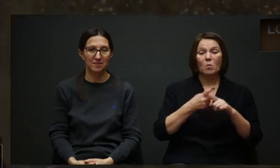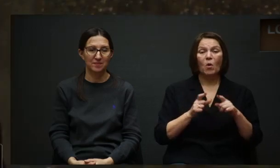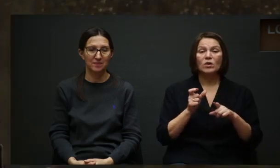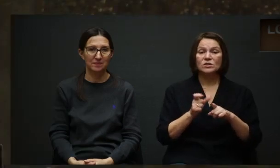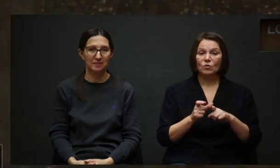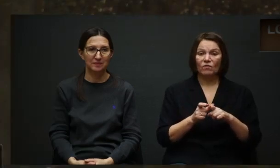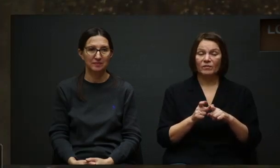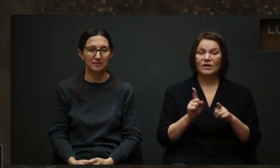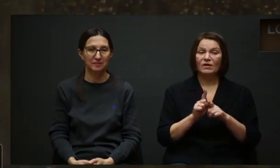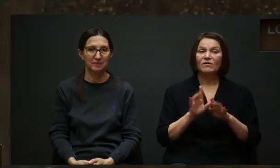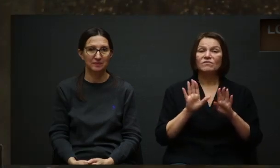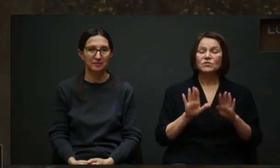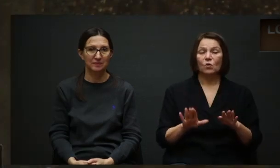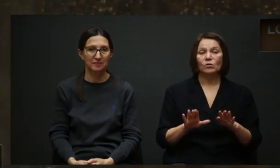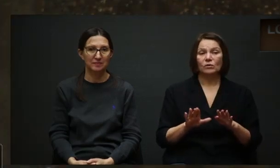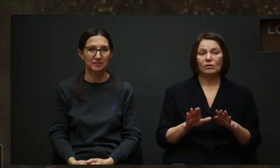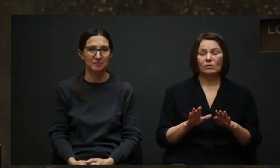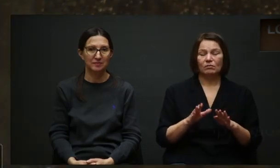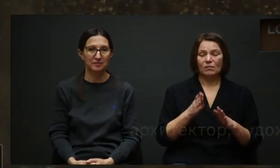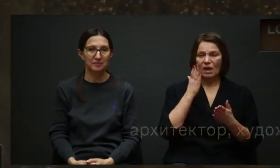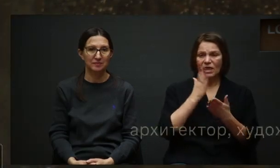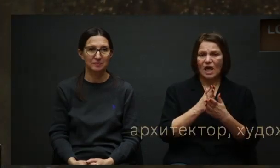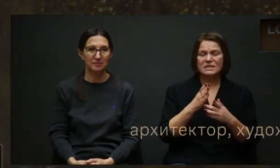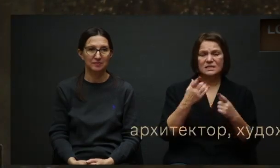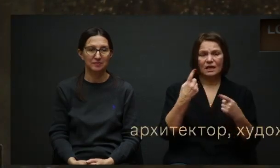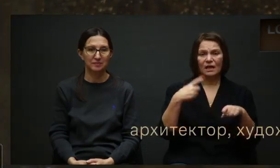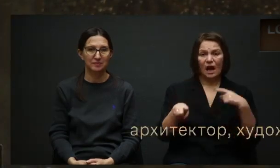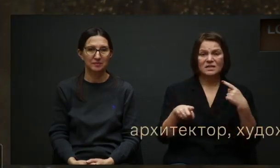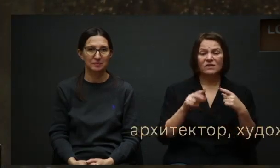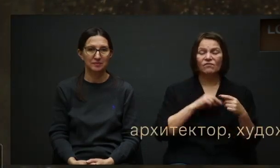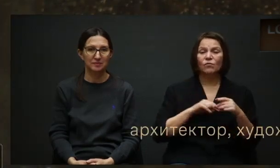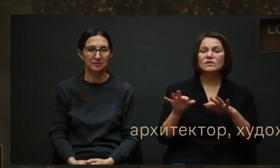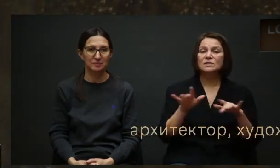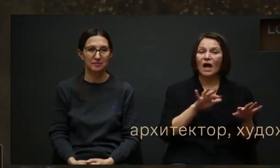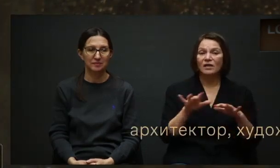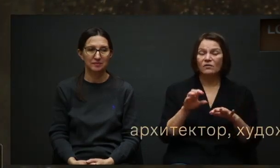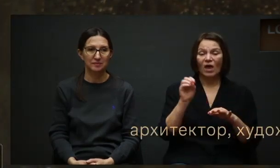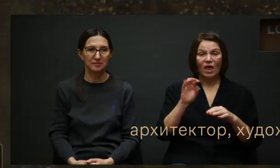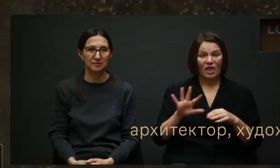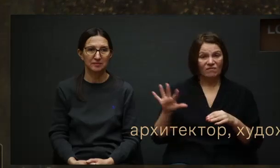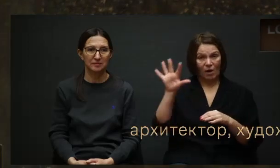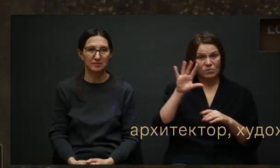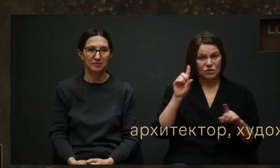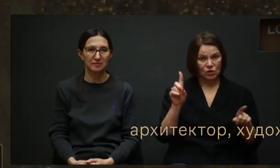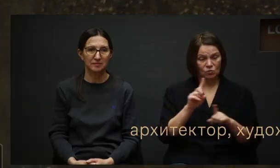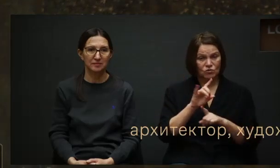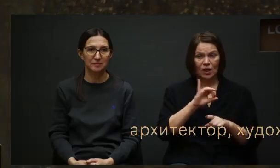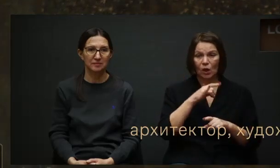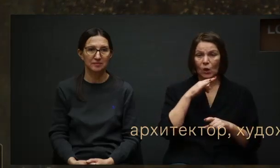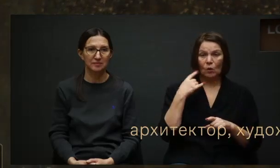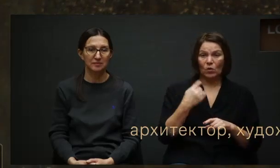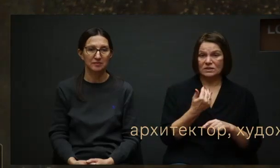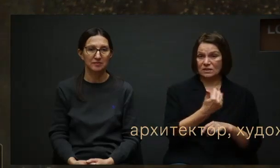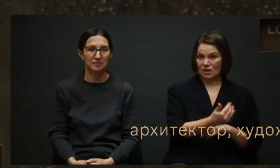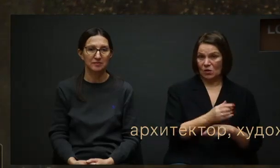Все-таки заметна очень разница в функционировании европейских музеев и российских